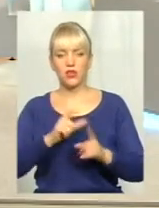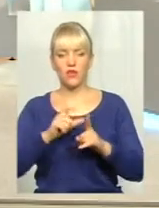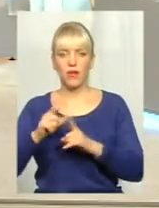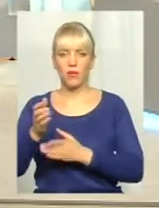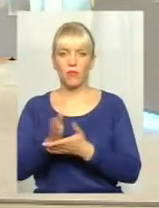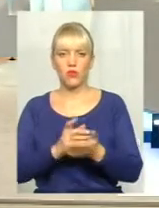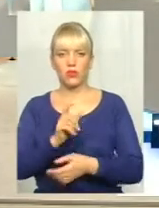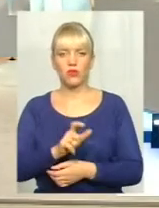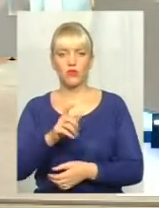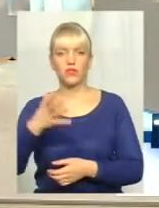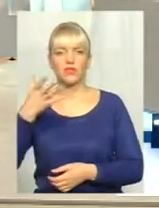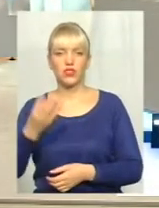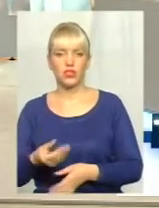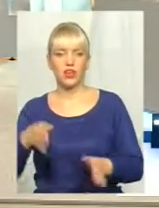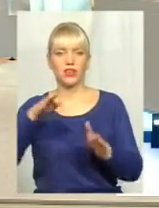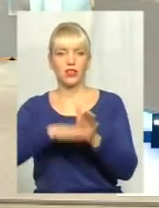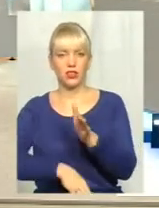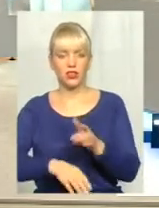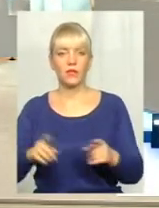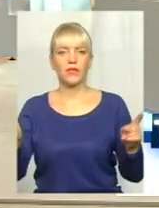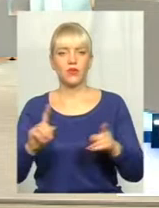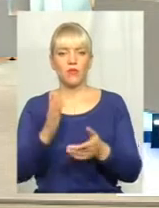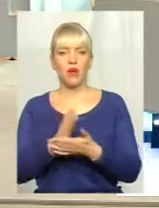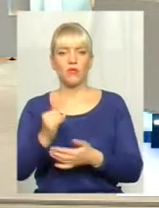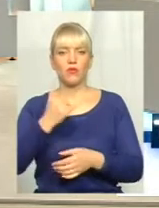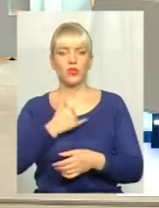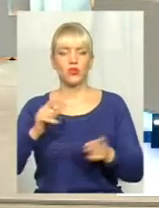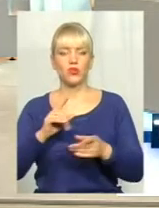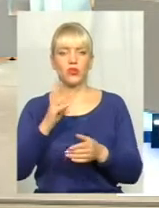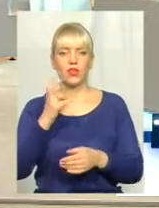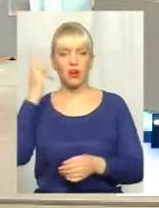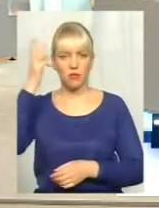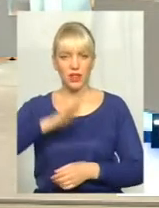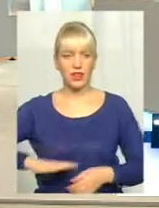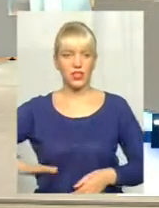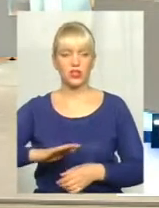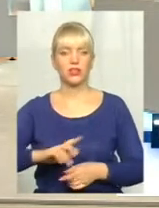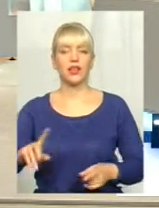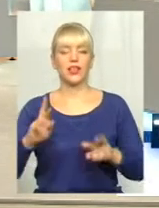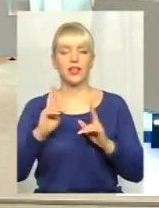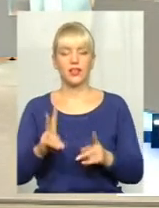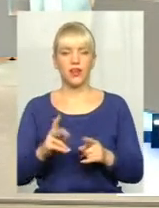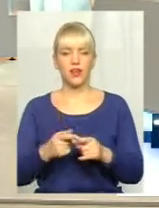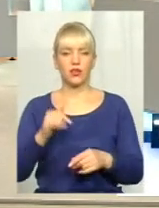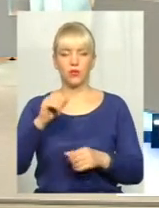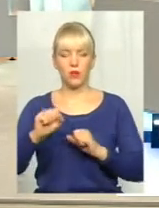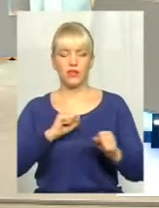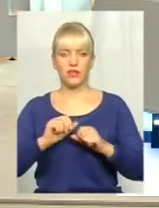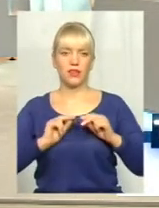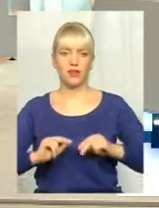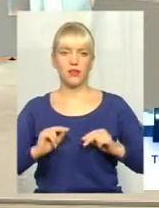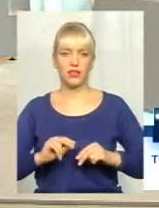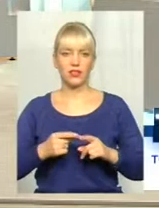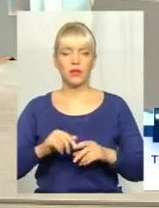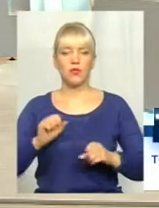посадовців, ще гірша. Що маємо в нас? Що на Хмельниччині? І яким чином саме управління праці,